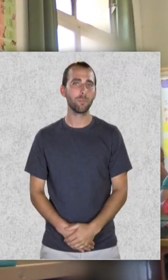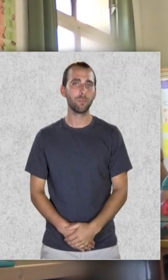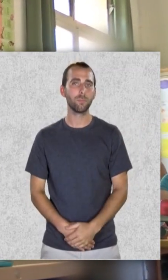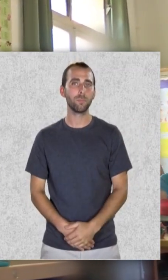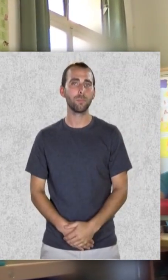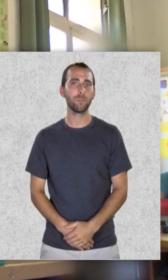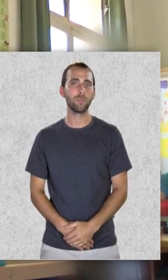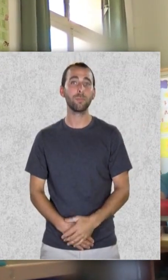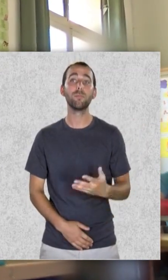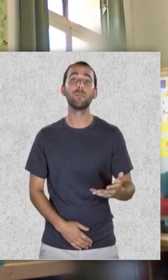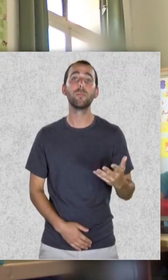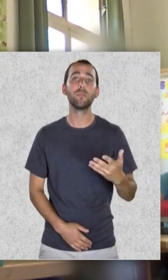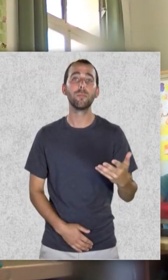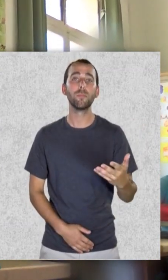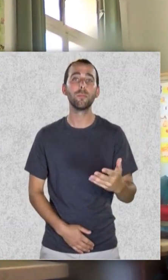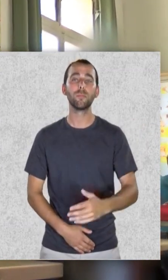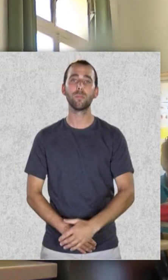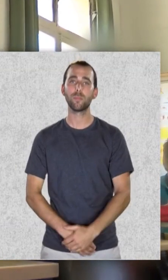Alors?